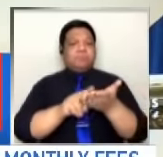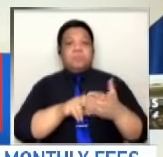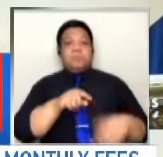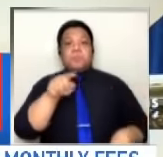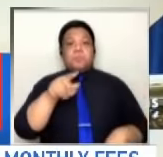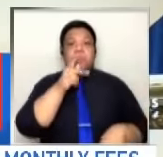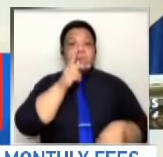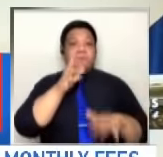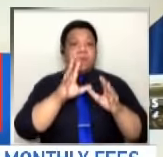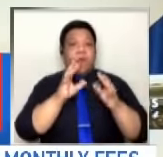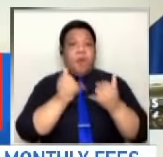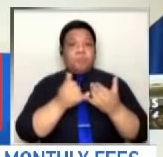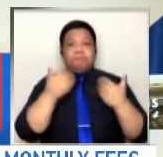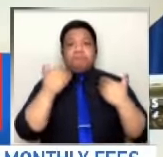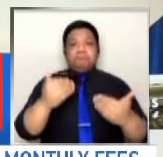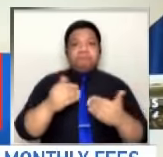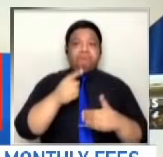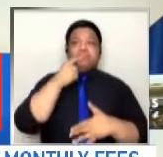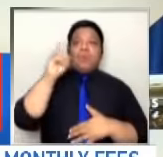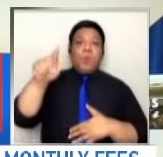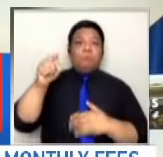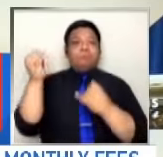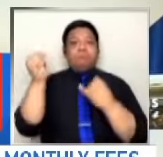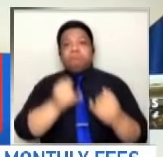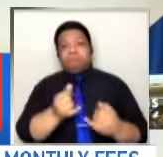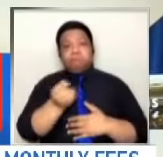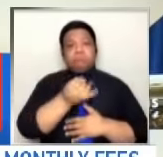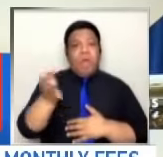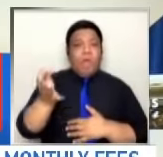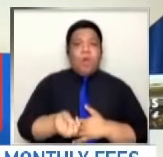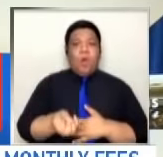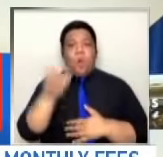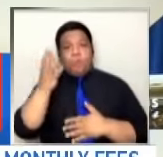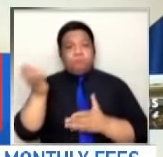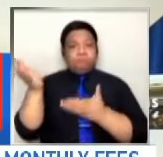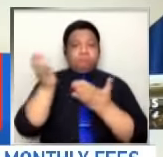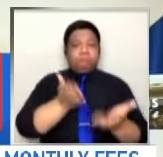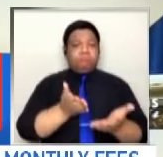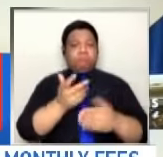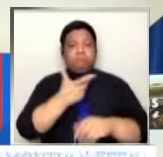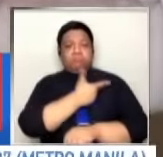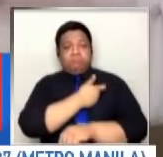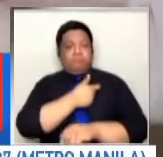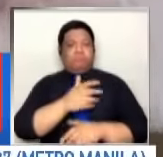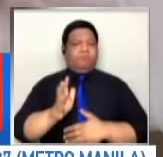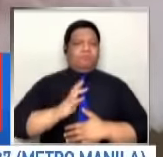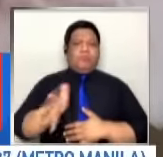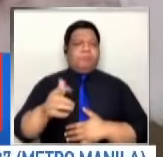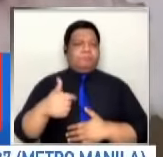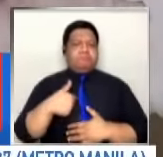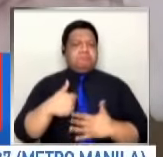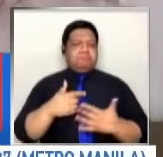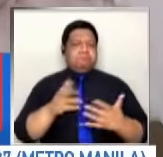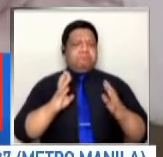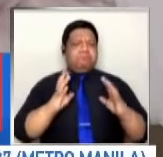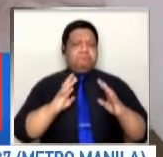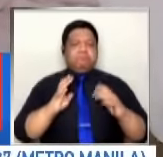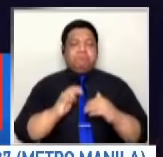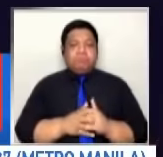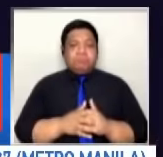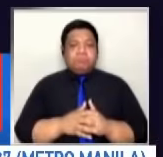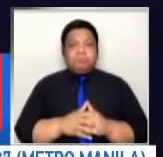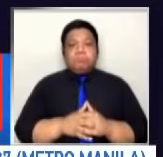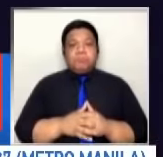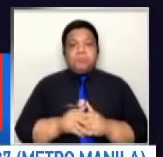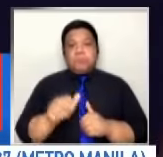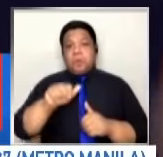Baske magkano ilan ang gusto nilang ipasok. Okay sa akin. May ilang bansa pangaraw na hinuhold